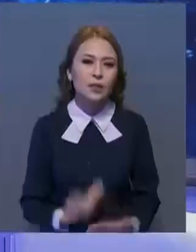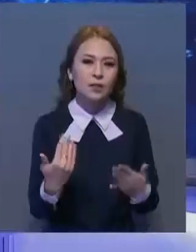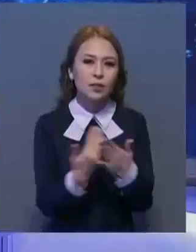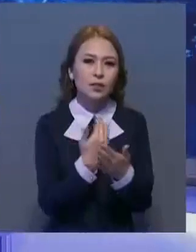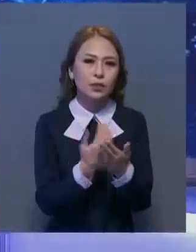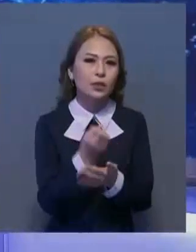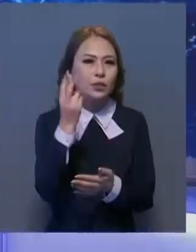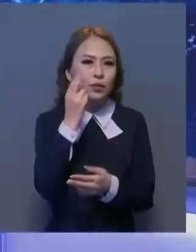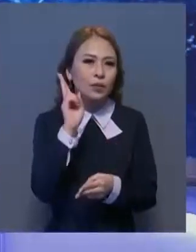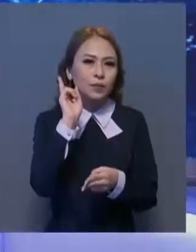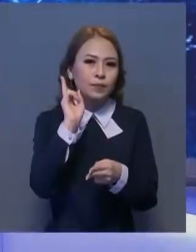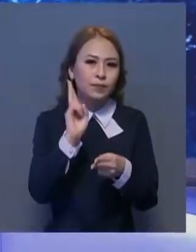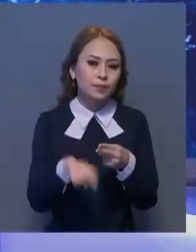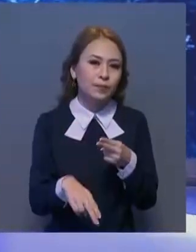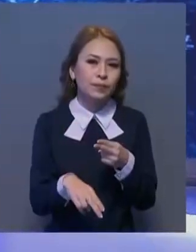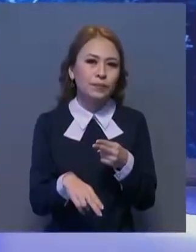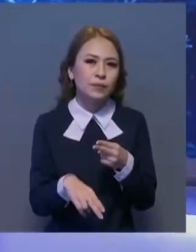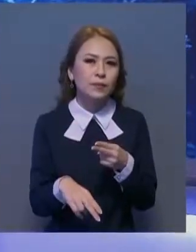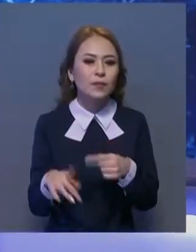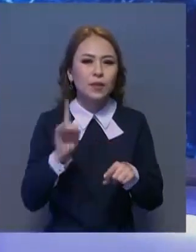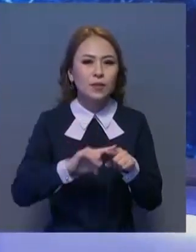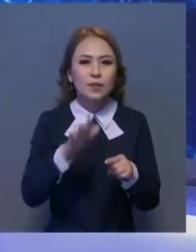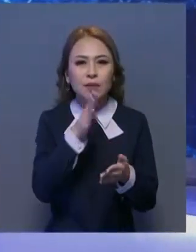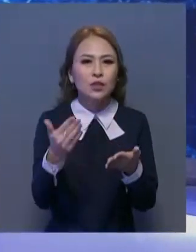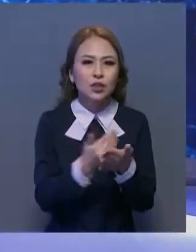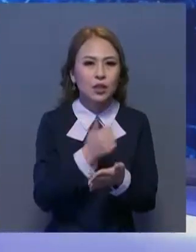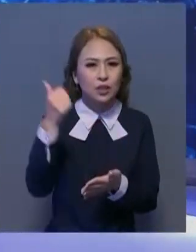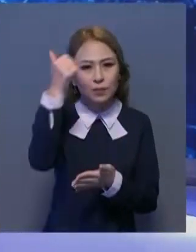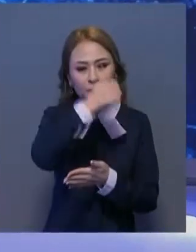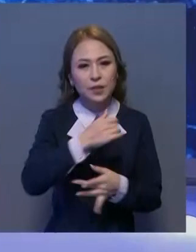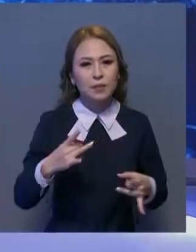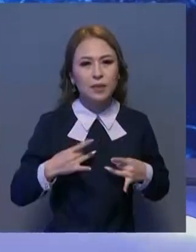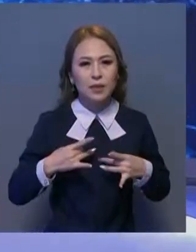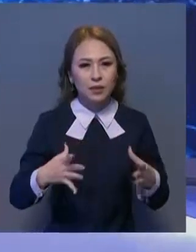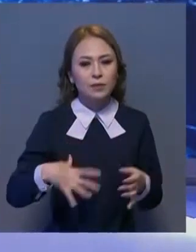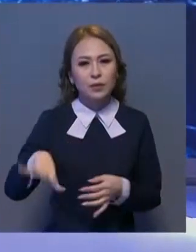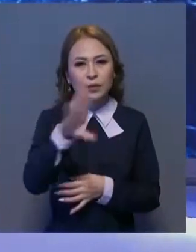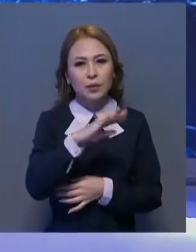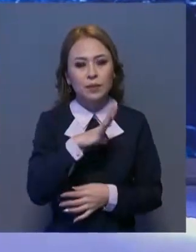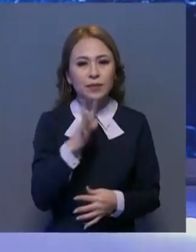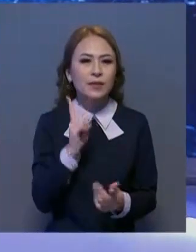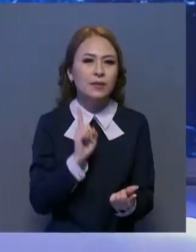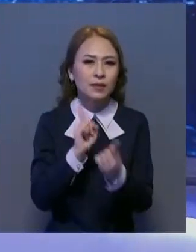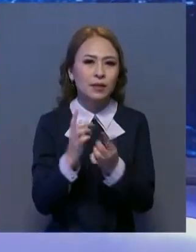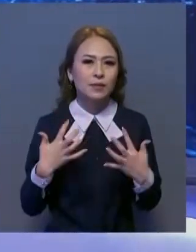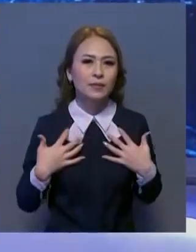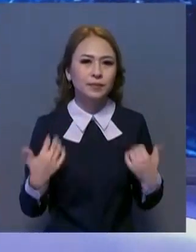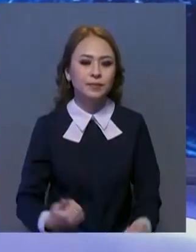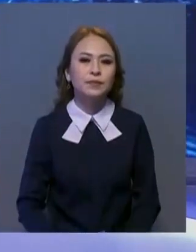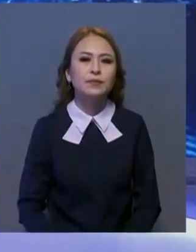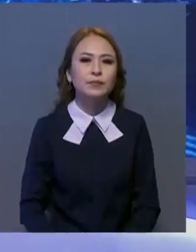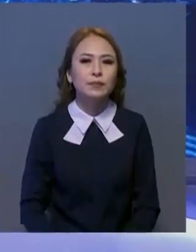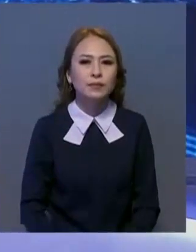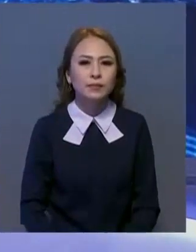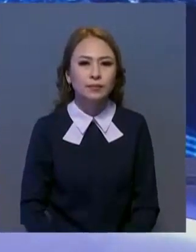Қымбатты көрермен, осы сәтте келіп түскен ақпараттар легі осы, санаулы сағаттардан соң жететін жаңа жыл берекелі болсын дейміз. Жүздескенше.